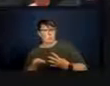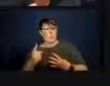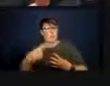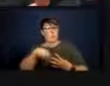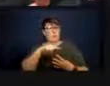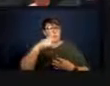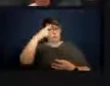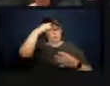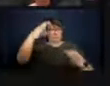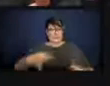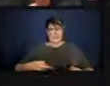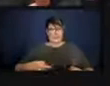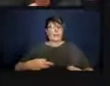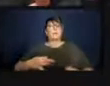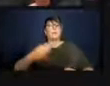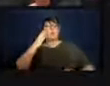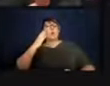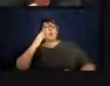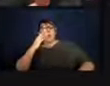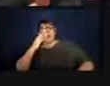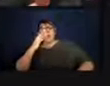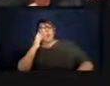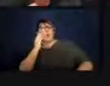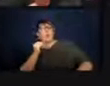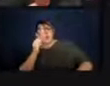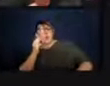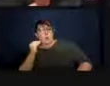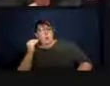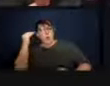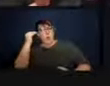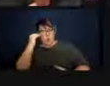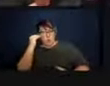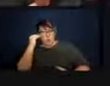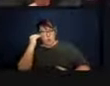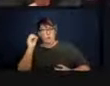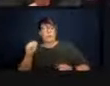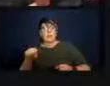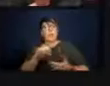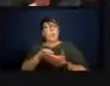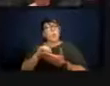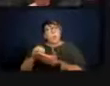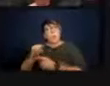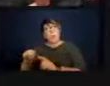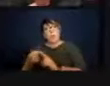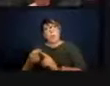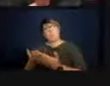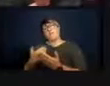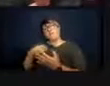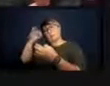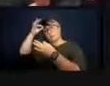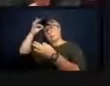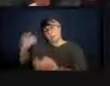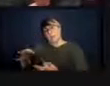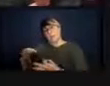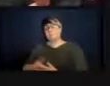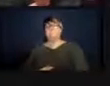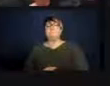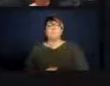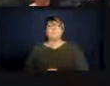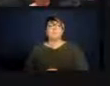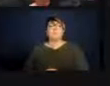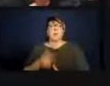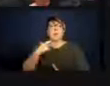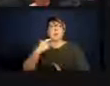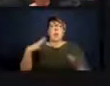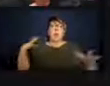أن طبعا أولياء الأمور يقومون باتخاذ قرارات مستنيرة. وآخر نقطة ودنا